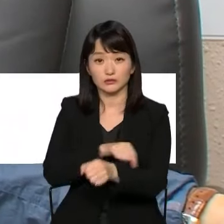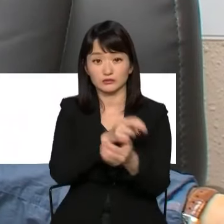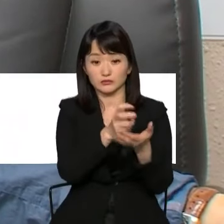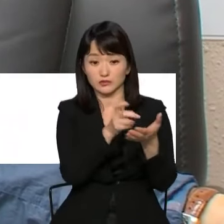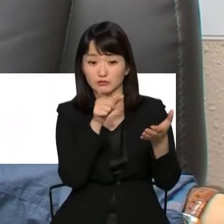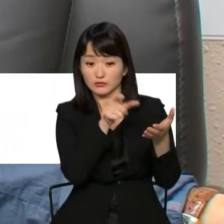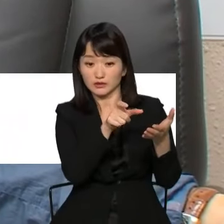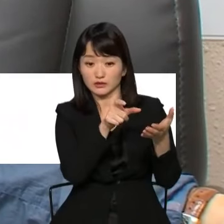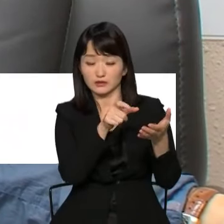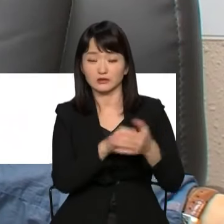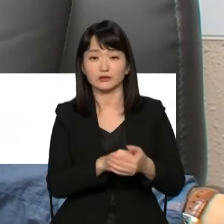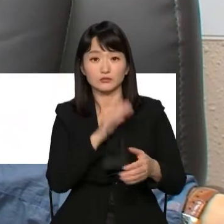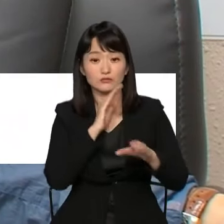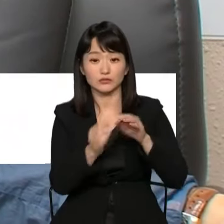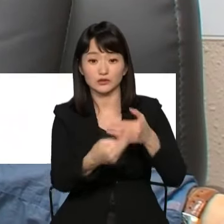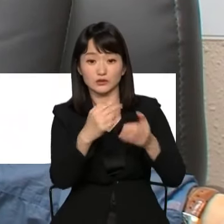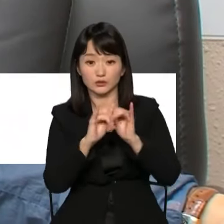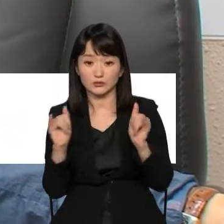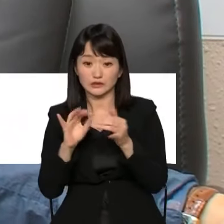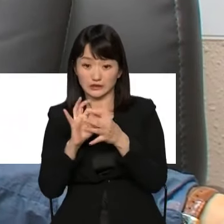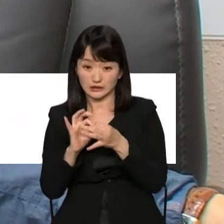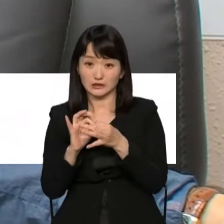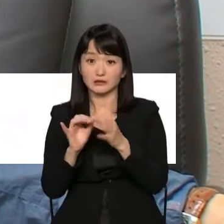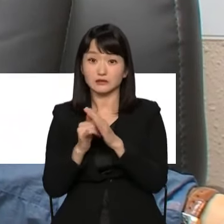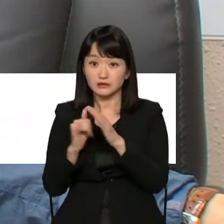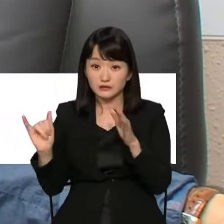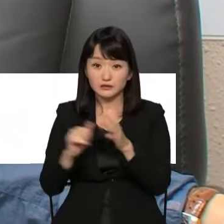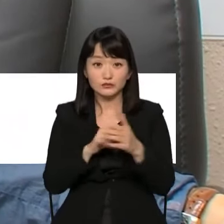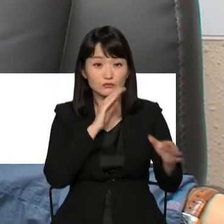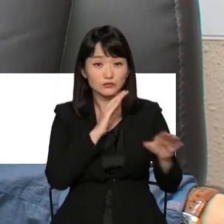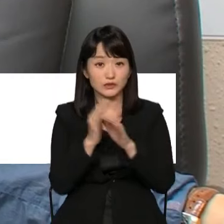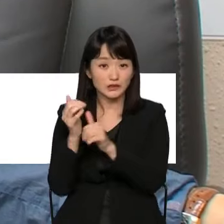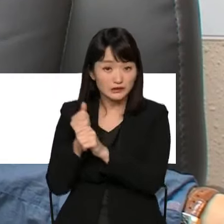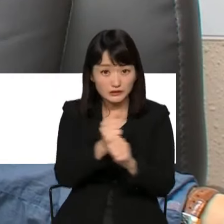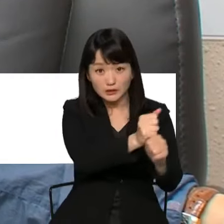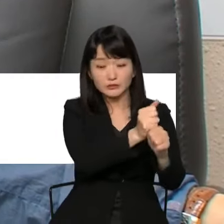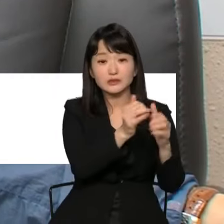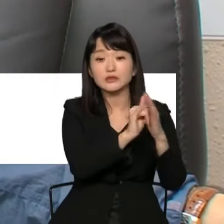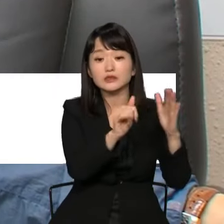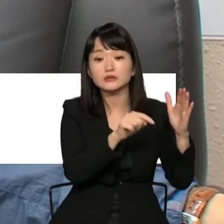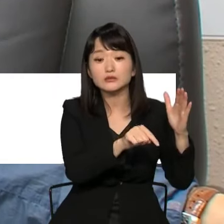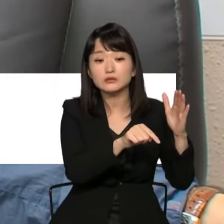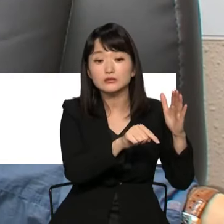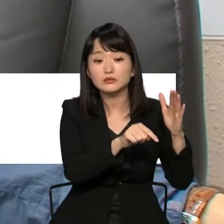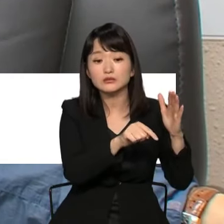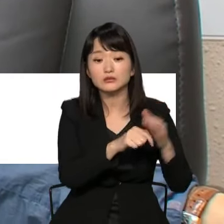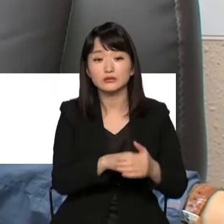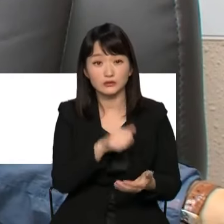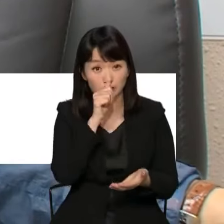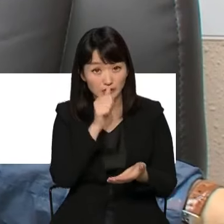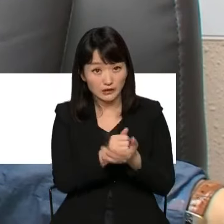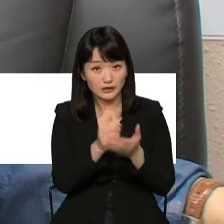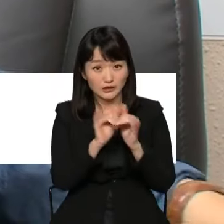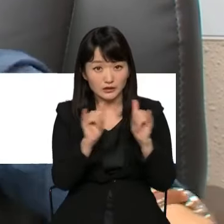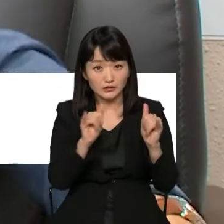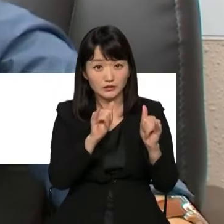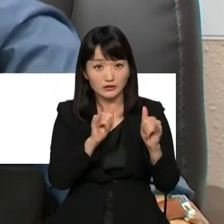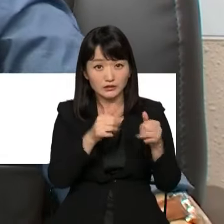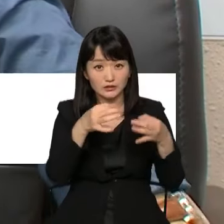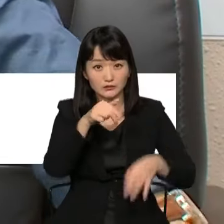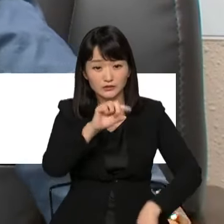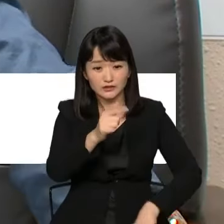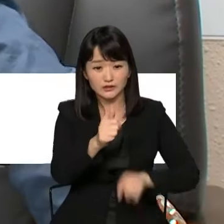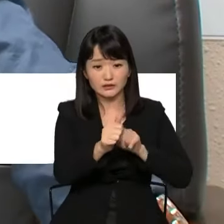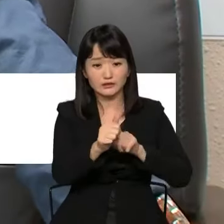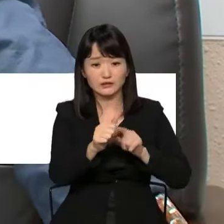납북자 가족이에요. 북한에 납치된 가족한테 그 범죄자인